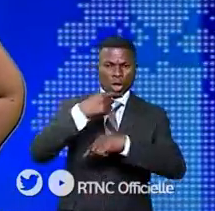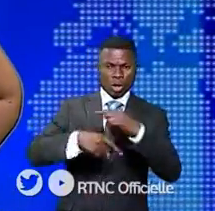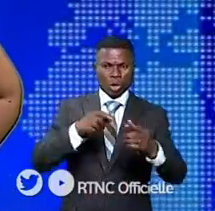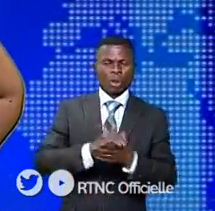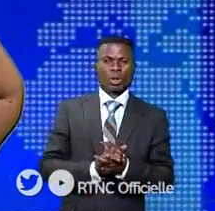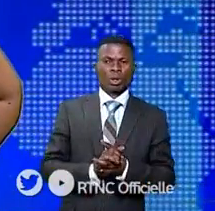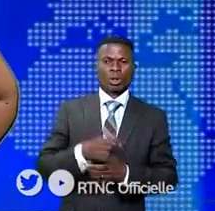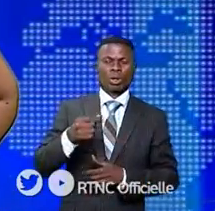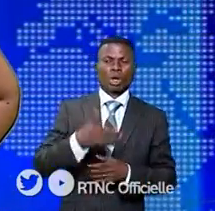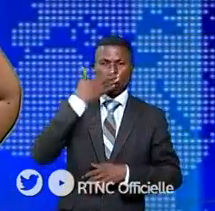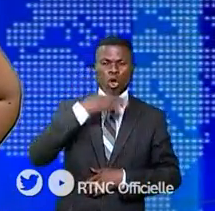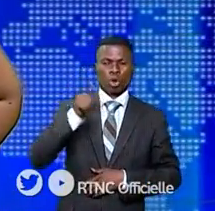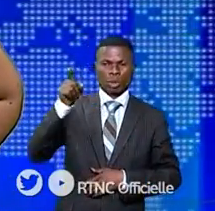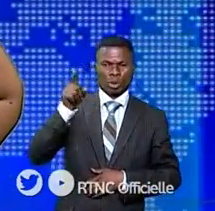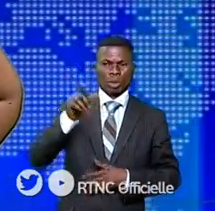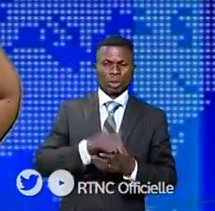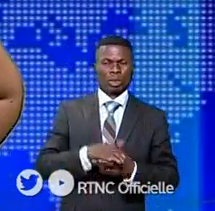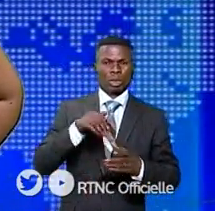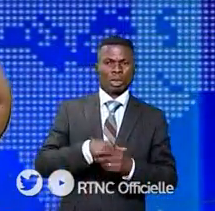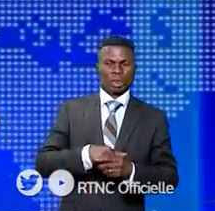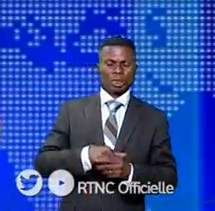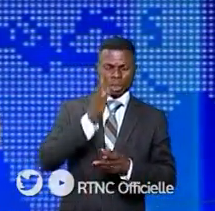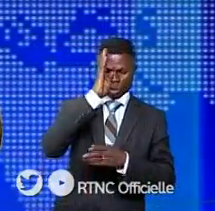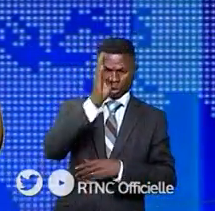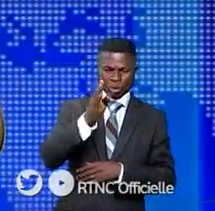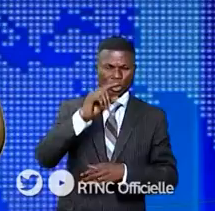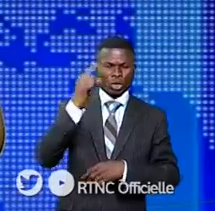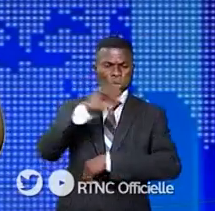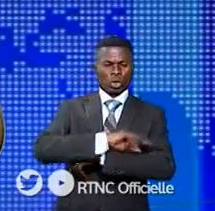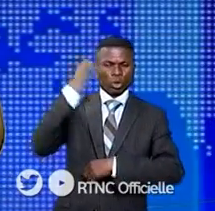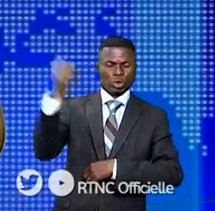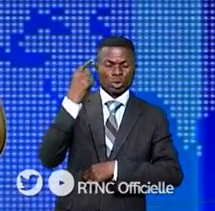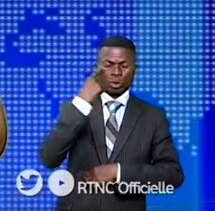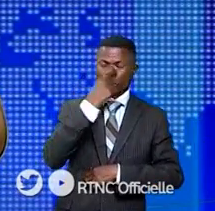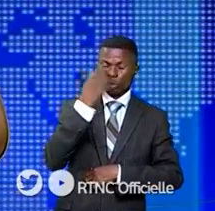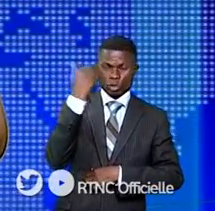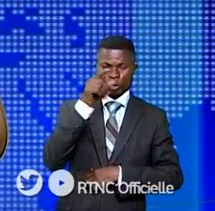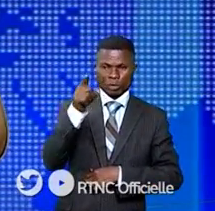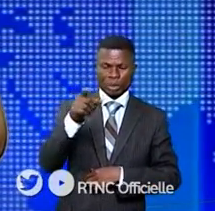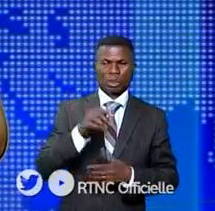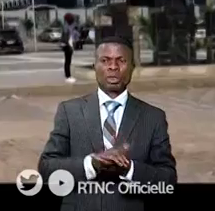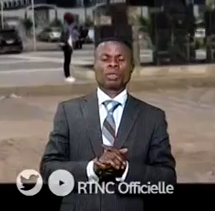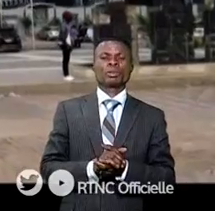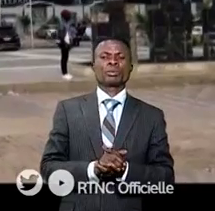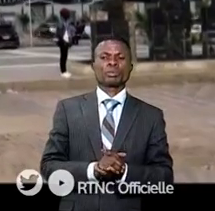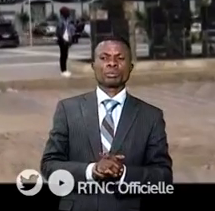AG Hospital dans la droite ligne de la Journée internationale de la vue. Yvette Makuntima nous en parle.